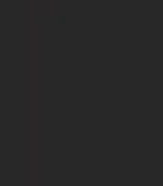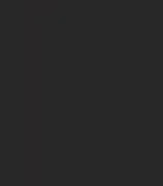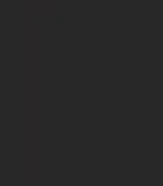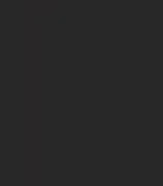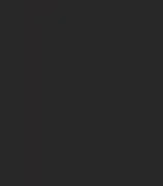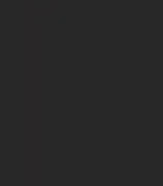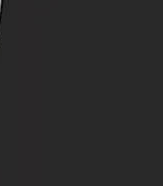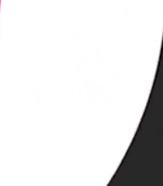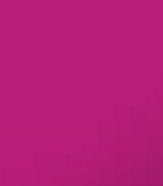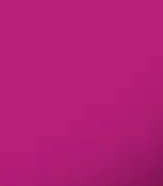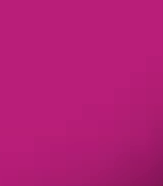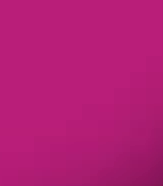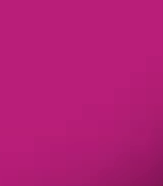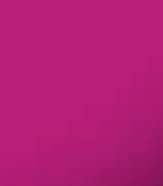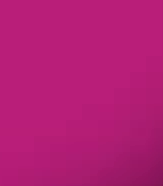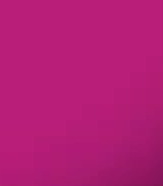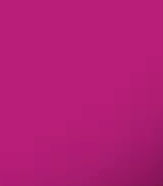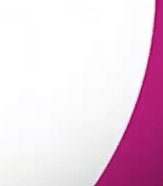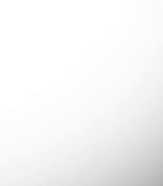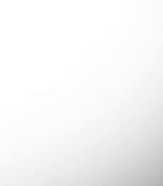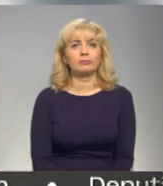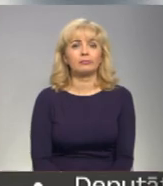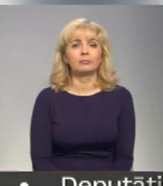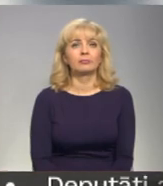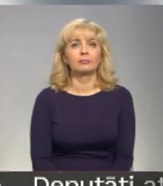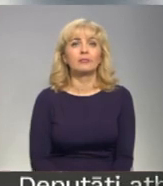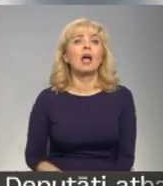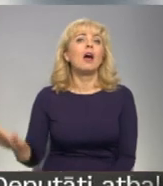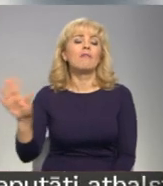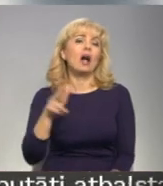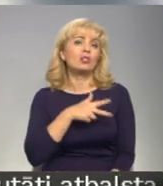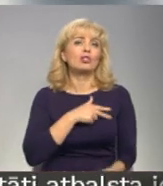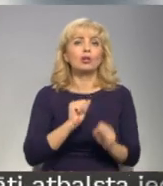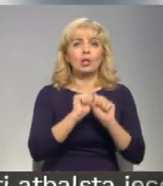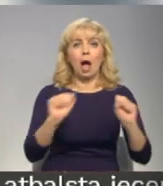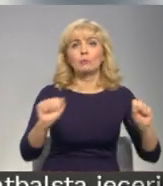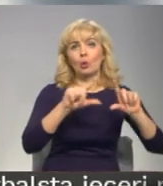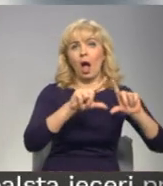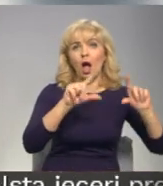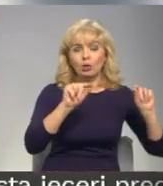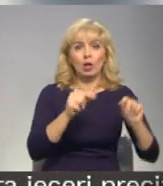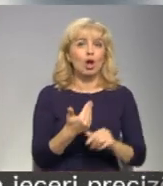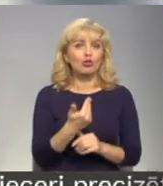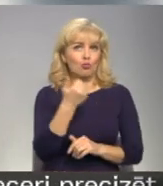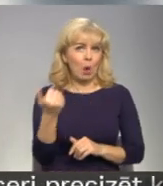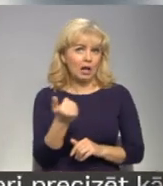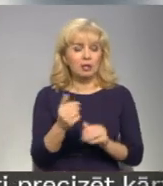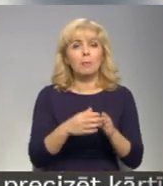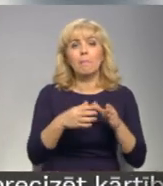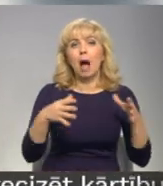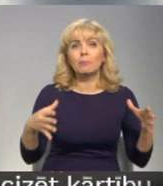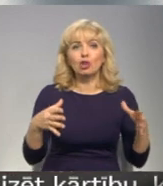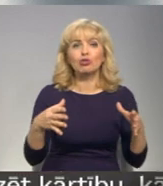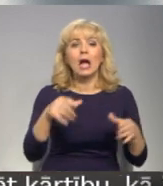Re, viss ēters ir te! Valsts sociālās apdrošināšanas aģentūra no šā gada